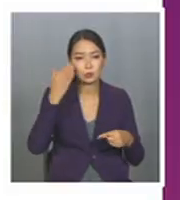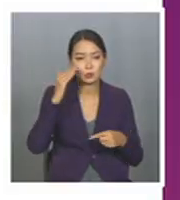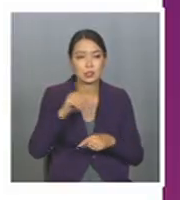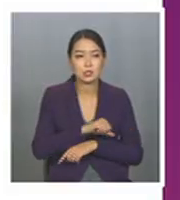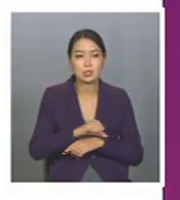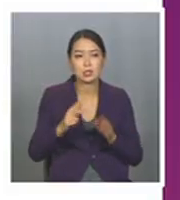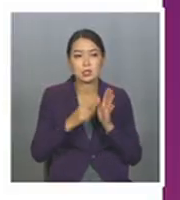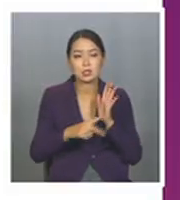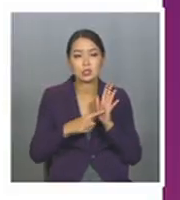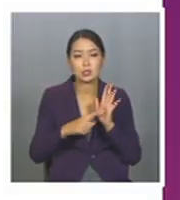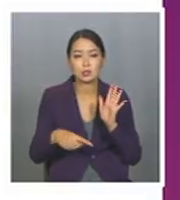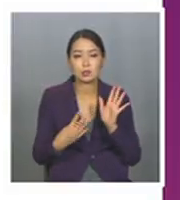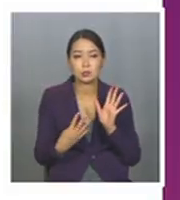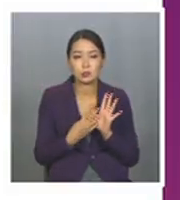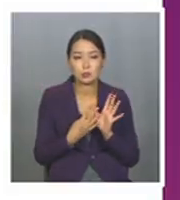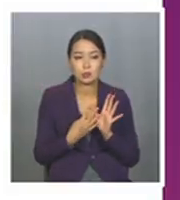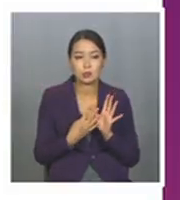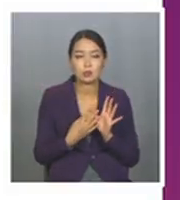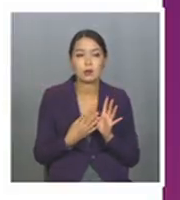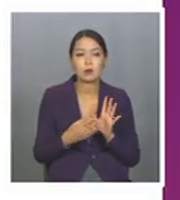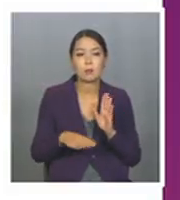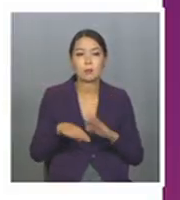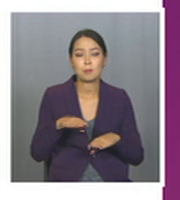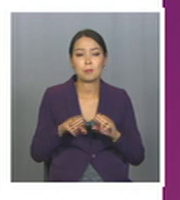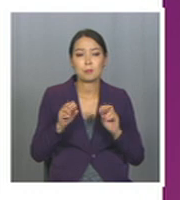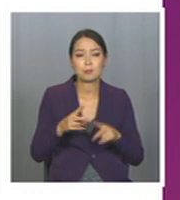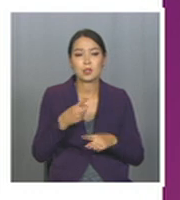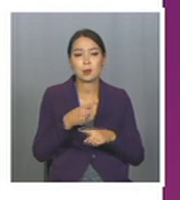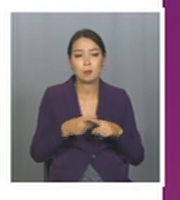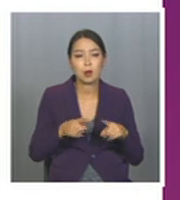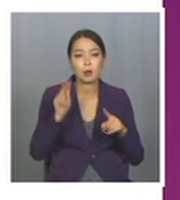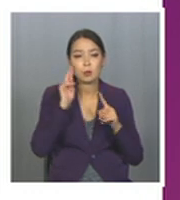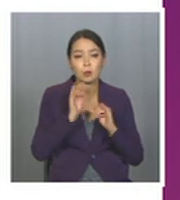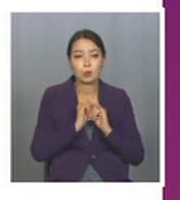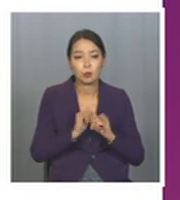87,9% қамтыды. Ал мамандықты жартылай игерген қазақтардың үлес салмағы